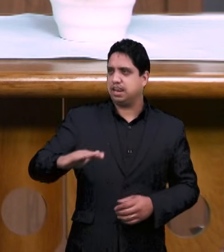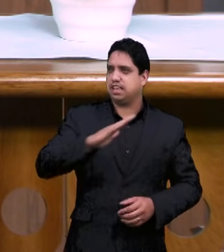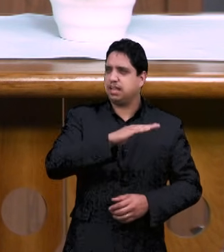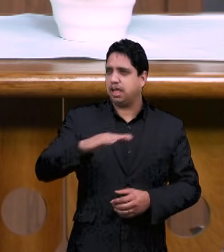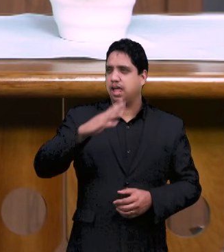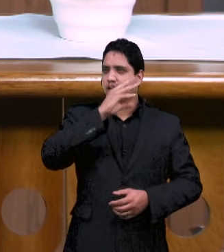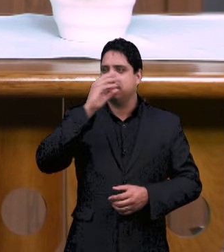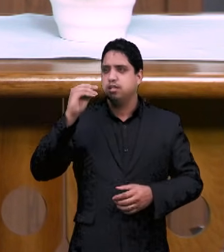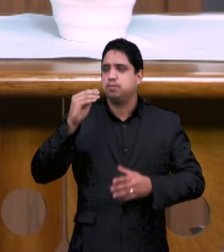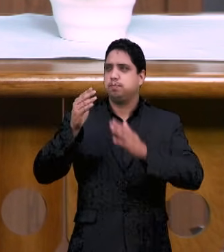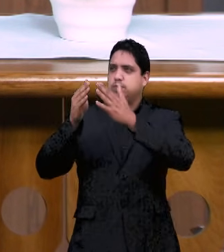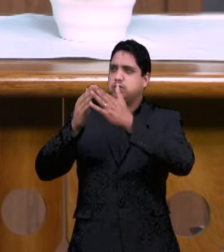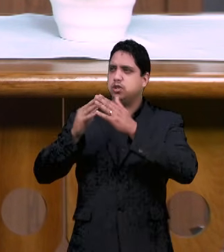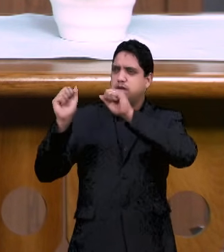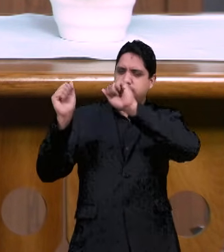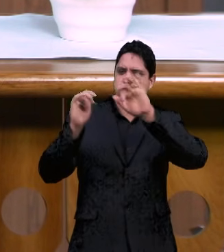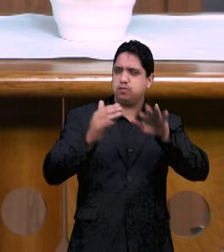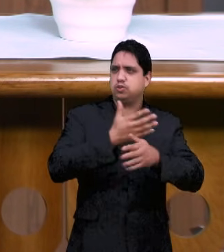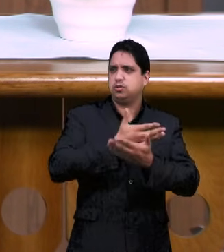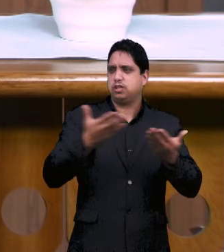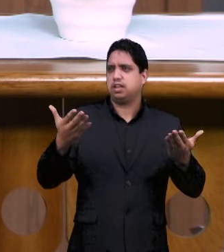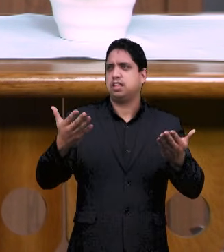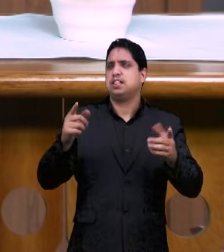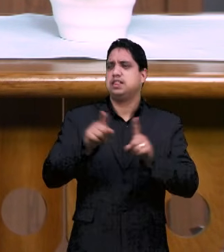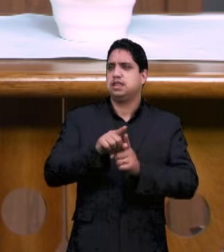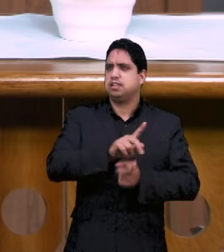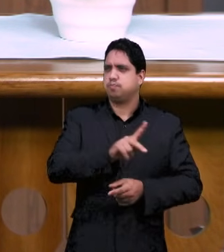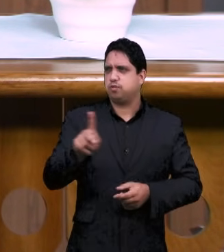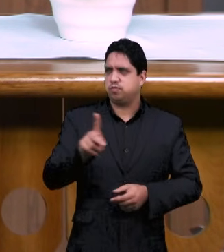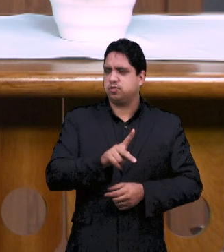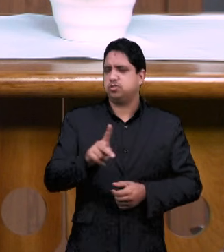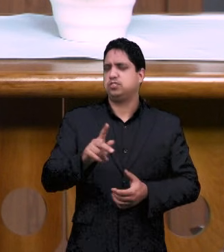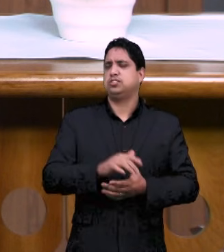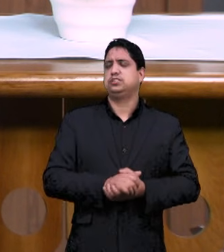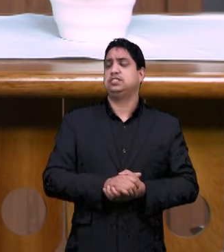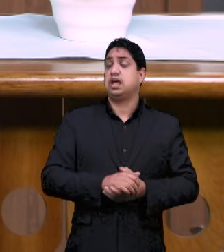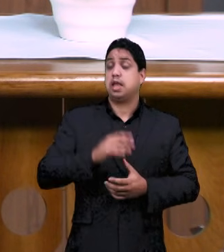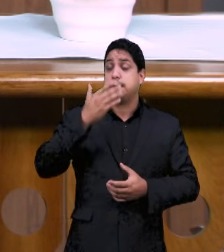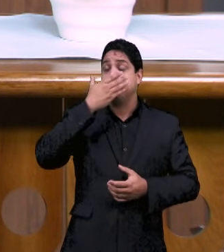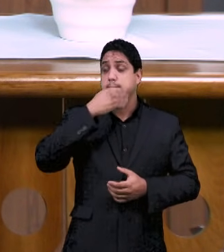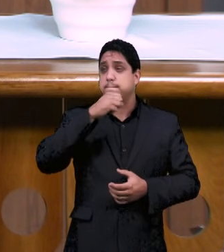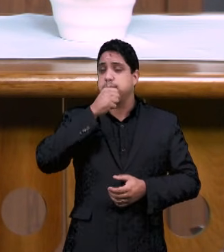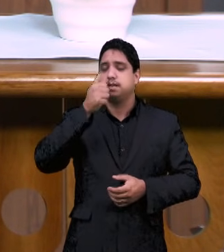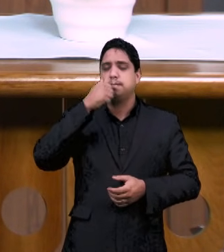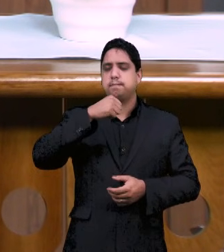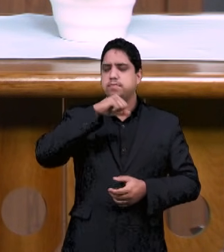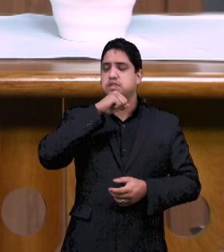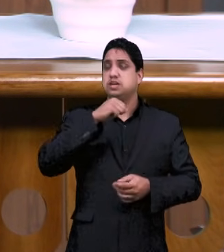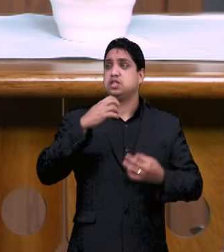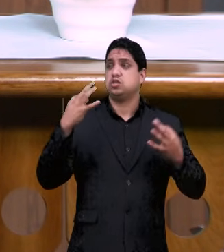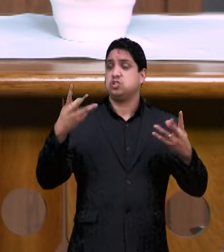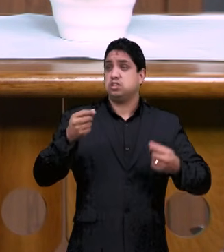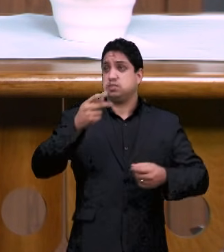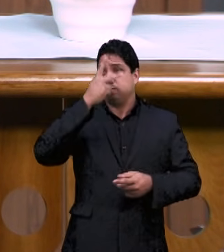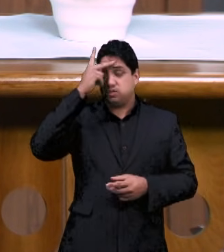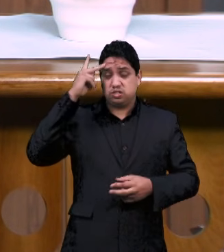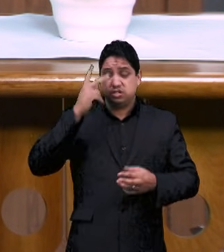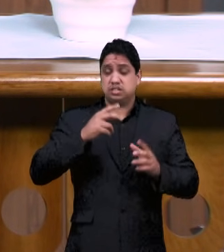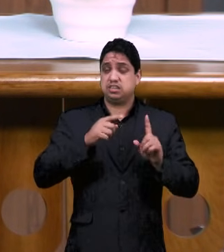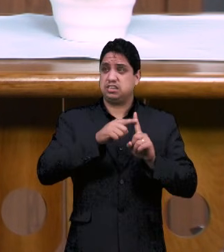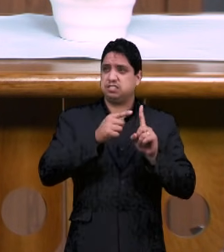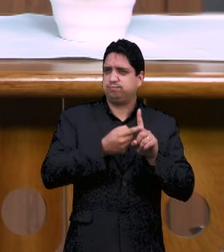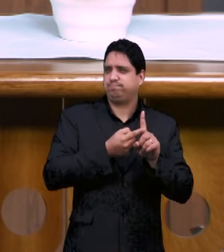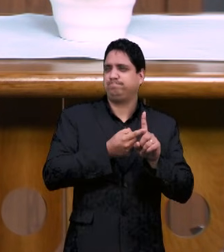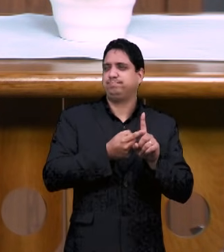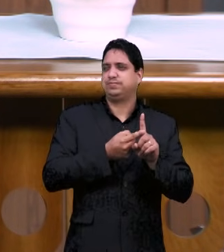et adolescents. Nous demandons que tu puisses les bénir en bénissant les professeurs, les parents et les sœurs qui sont enceintes,